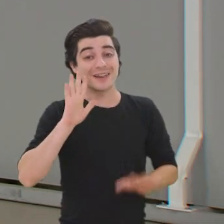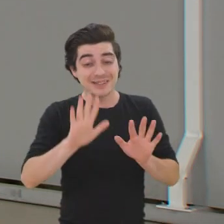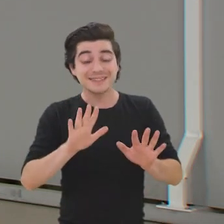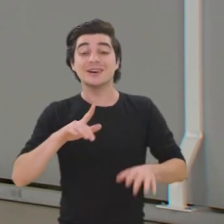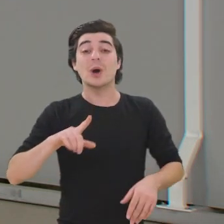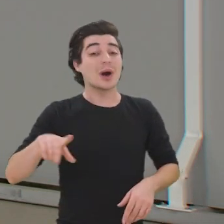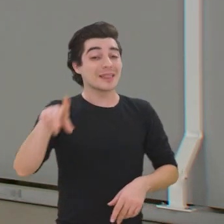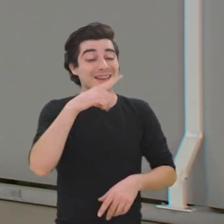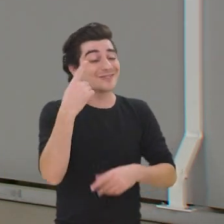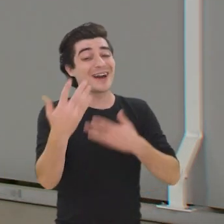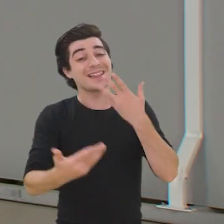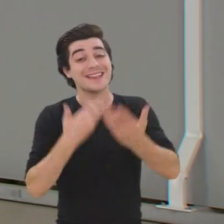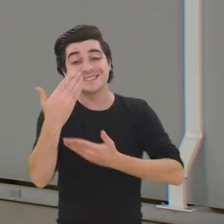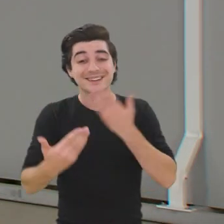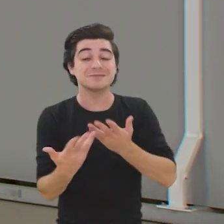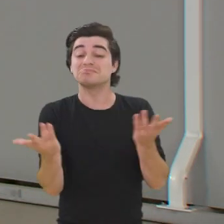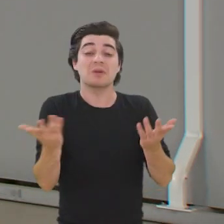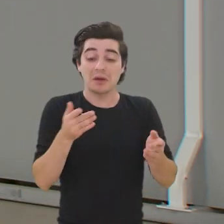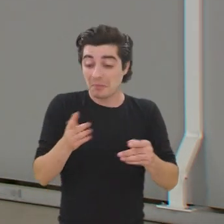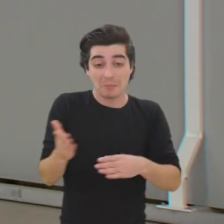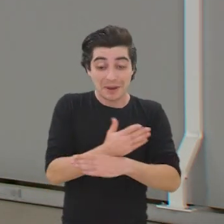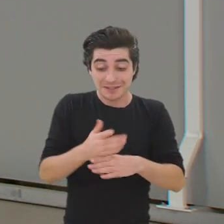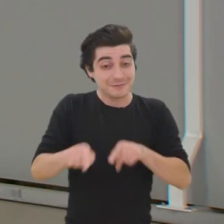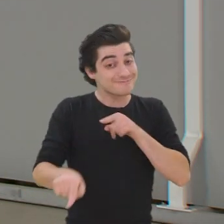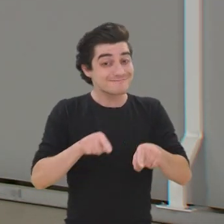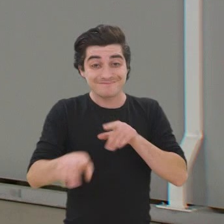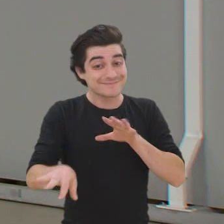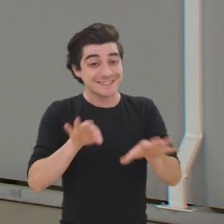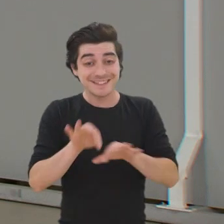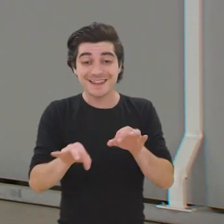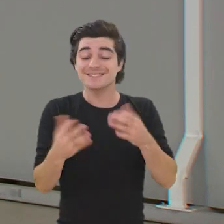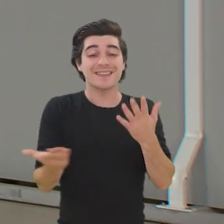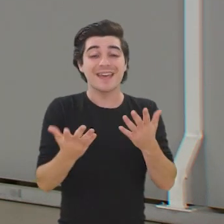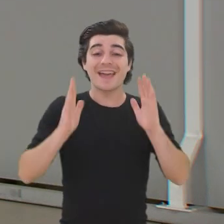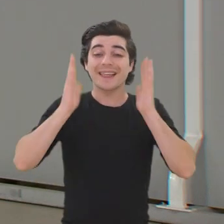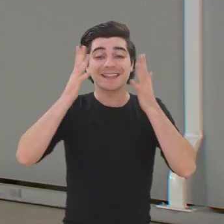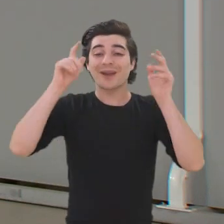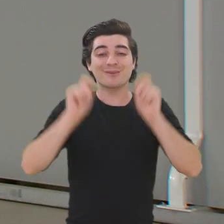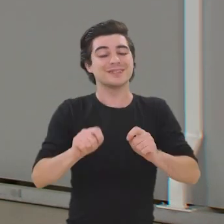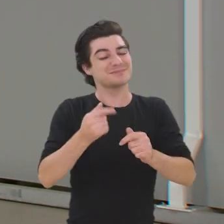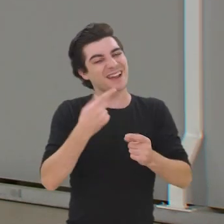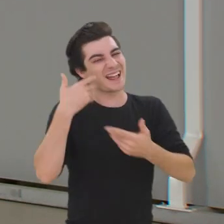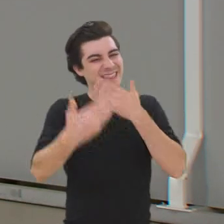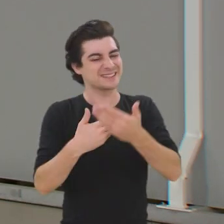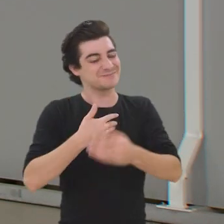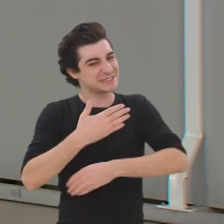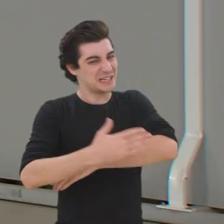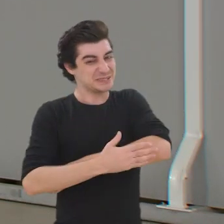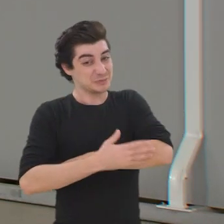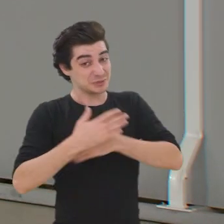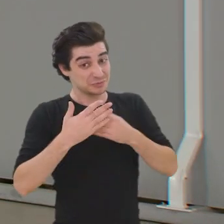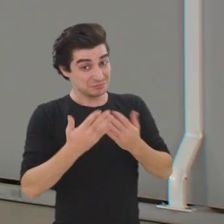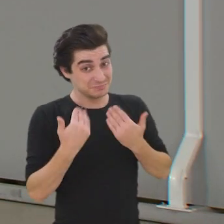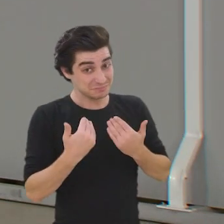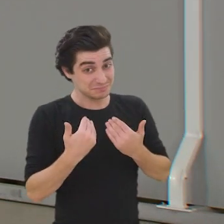biraz bahsedelim. Hangi araçları kullanacağız? Nasıl etkinlikler yapacağız? Biraz onlardan bahsedelim. Bana yardımcı olur